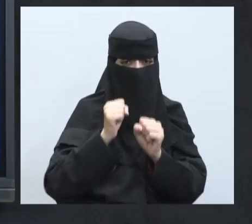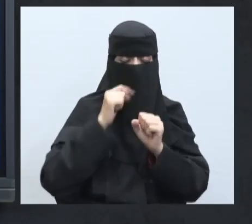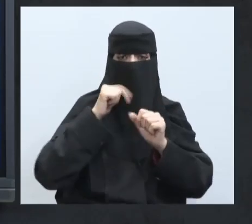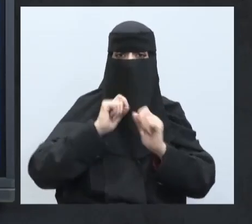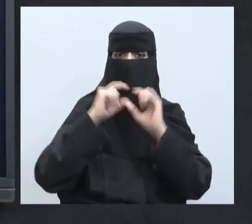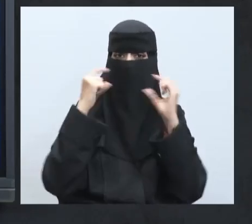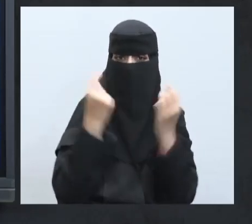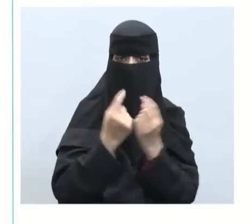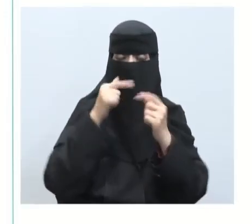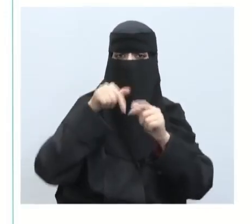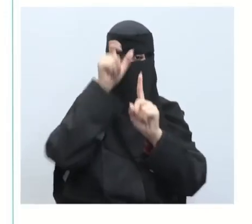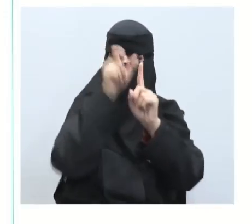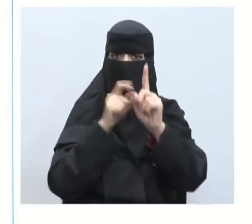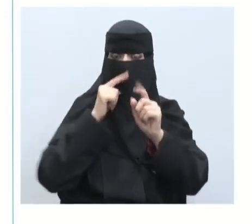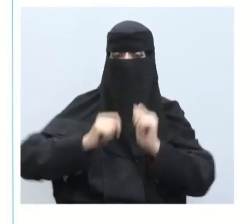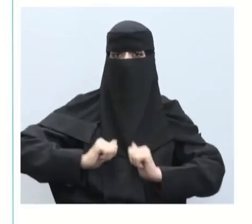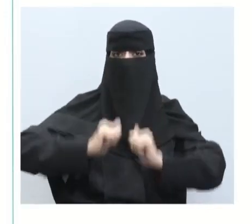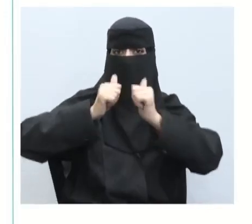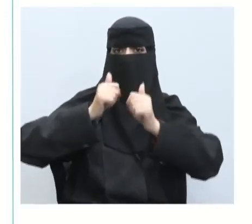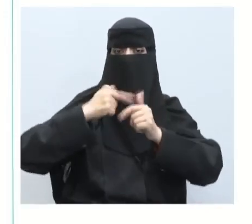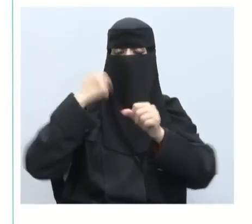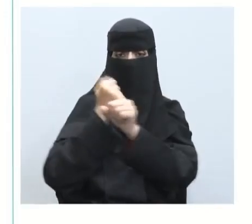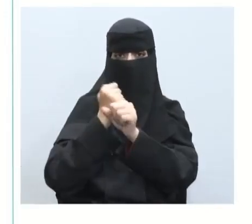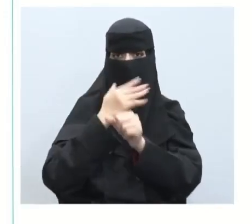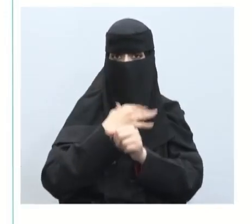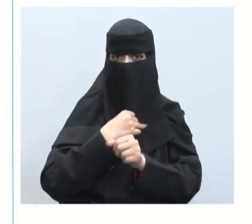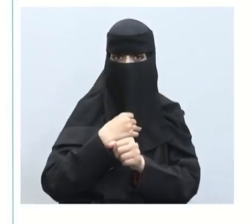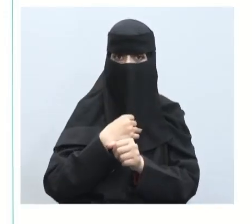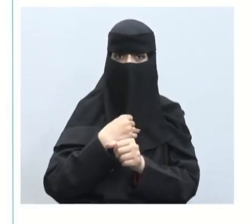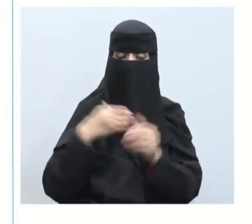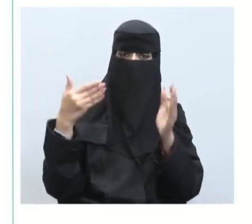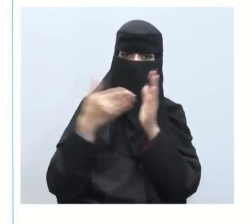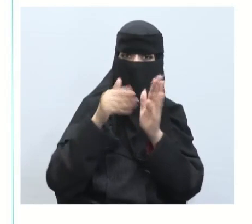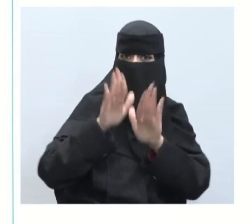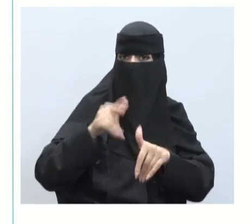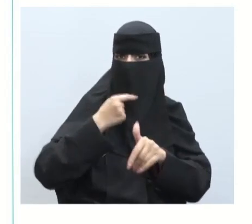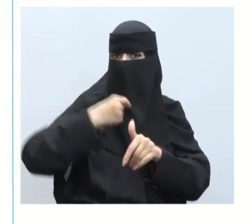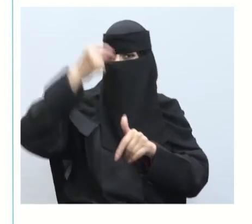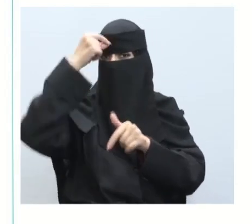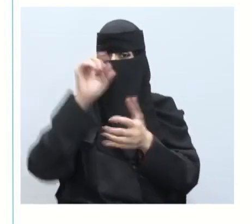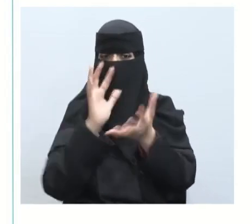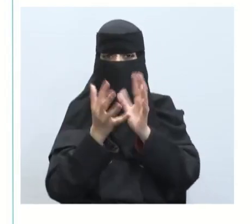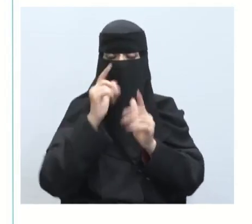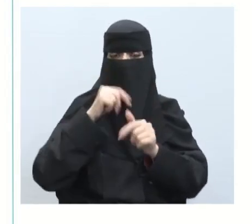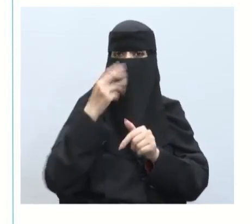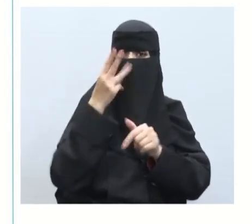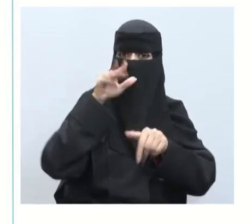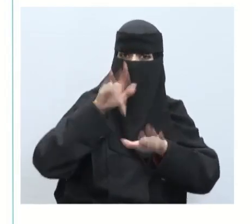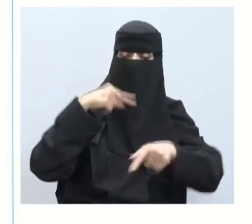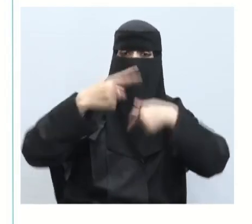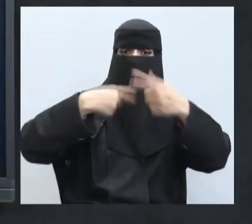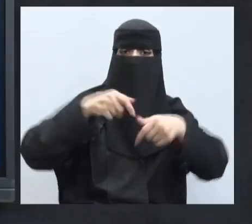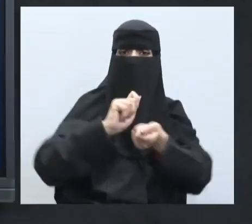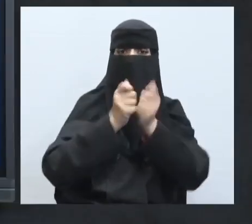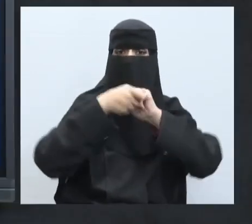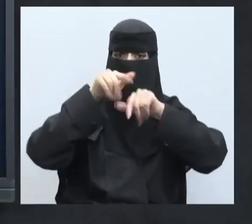تحدي على الاشخاص في انجاز الاعمال اخ اخيرا ذكرنا السمه الثالثه غالبا ما يترك التغيير اثرا كبيرا